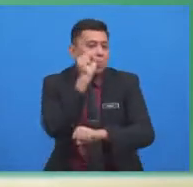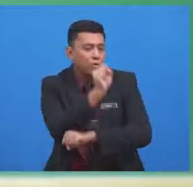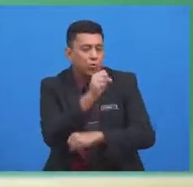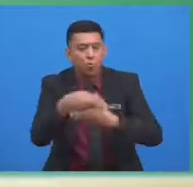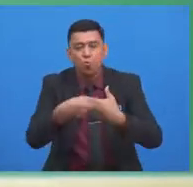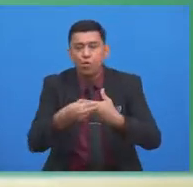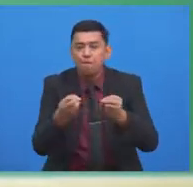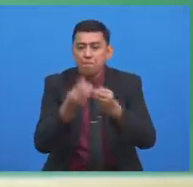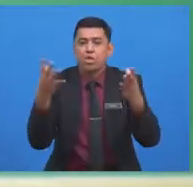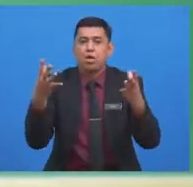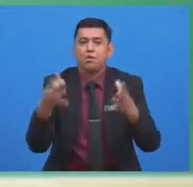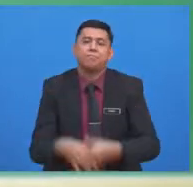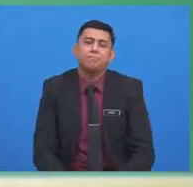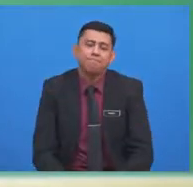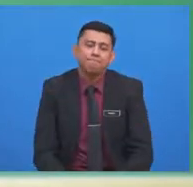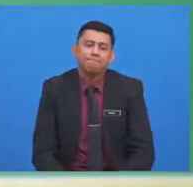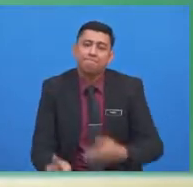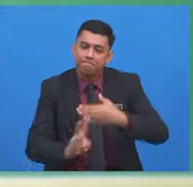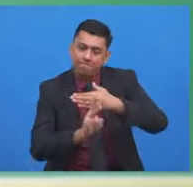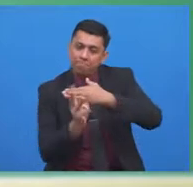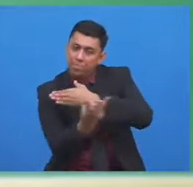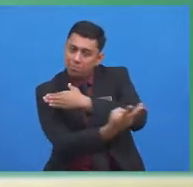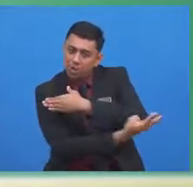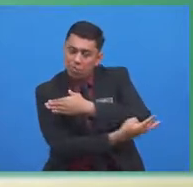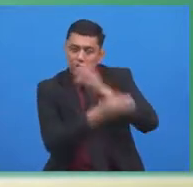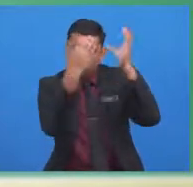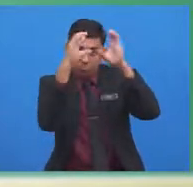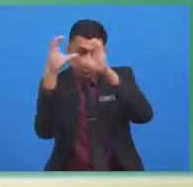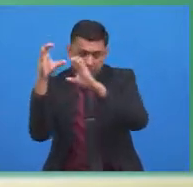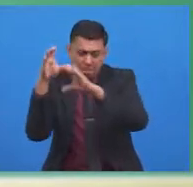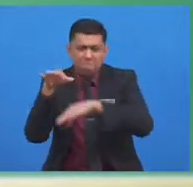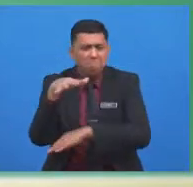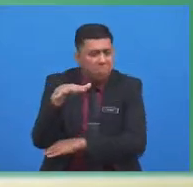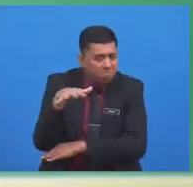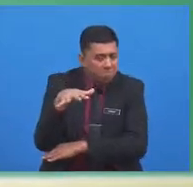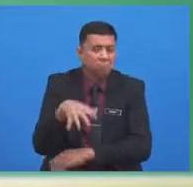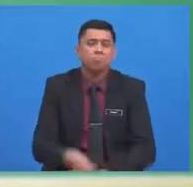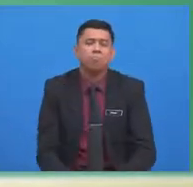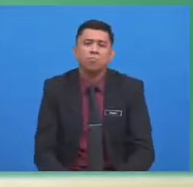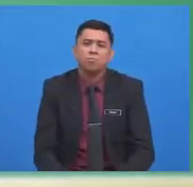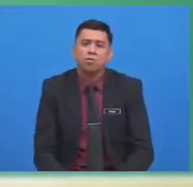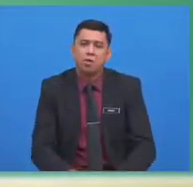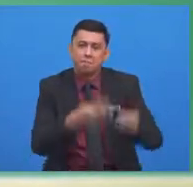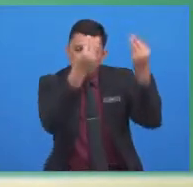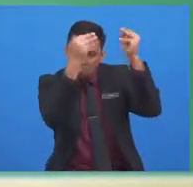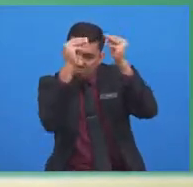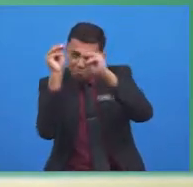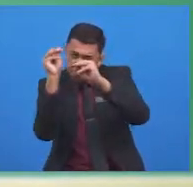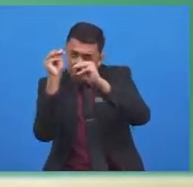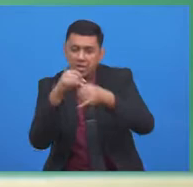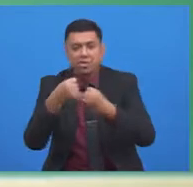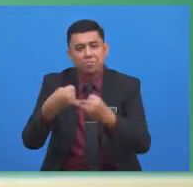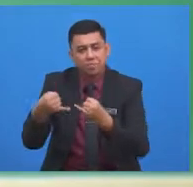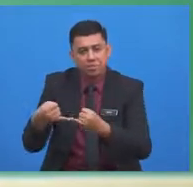mudah pecah. Di kawasan yang beriklim sederhana, kejadian musim sangat mempengaruhi jenis